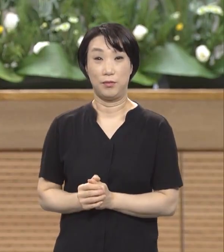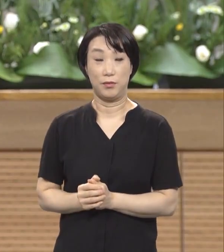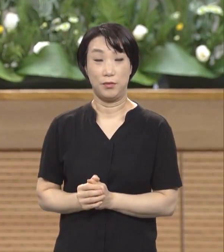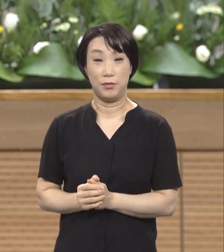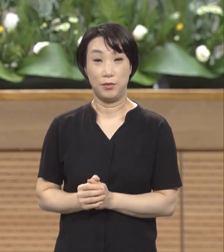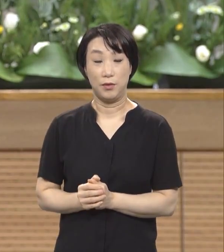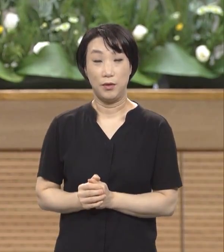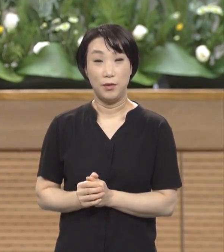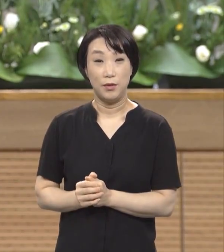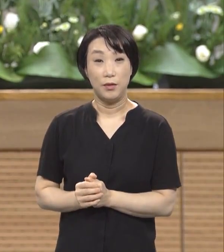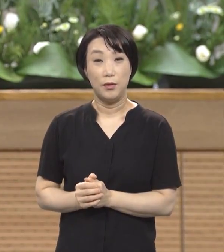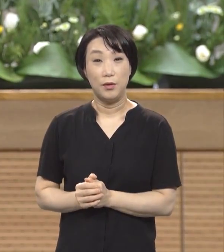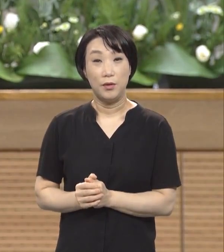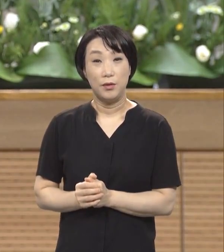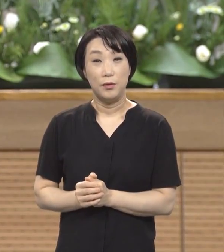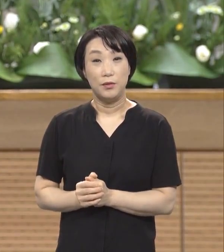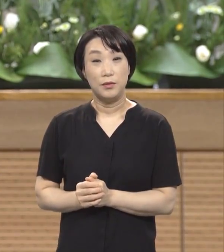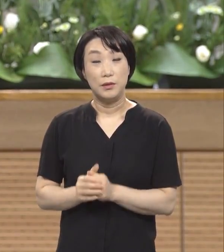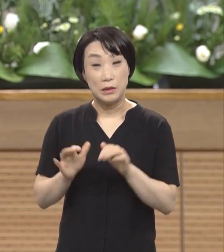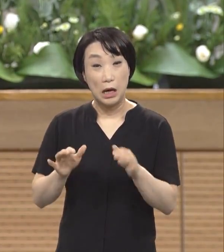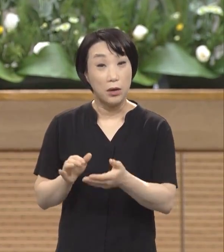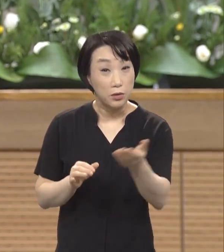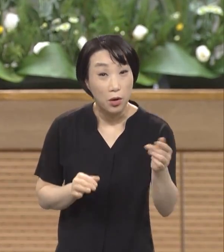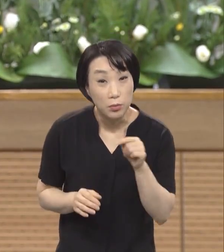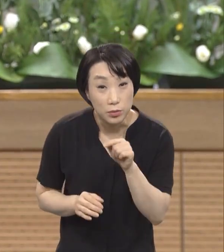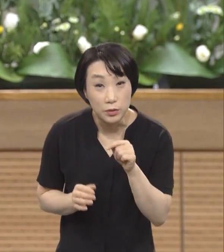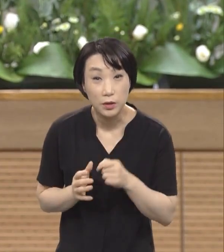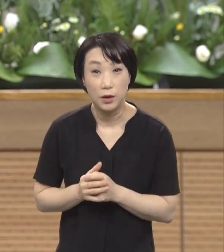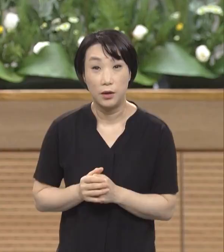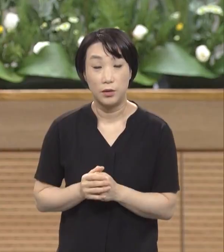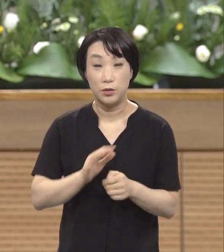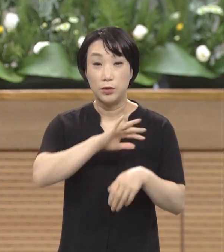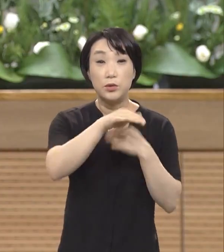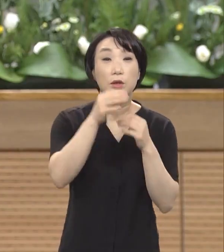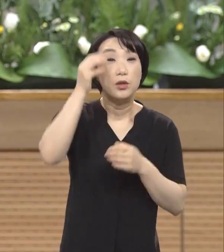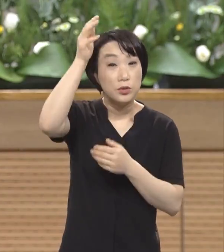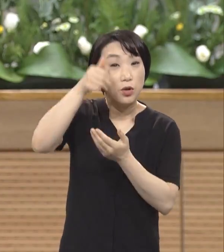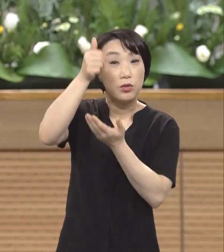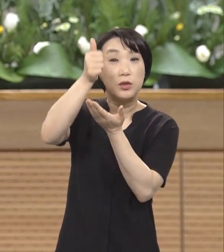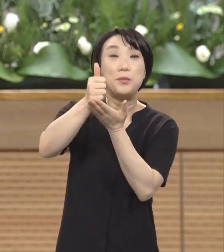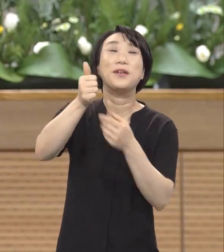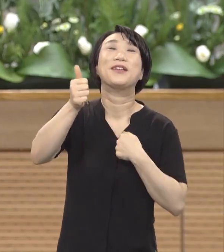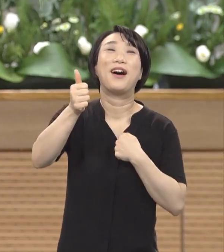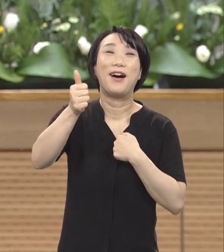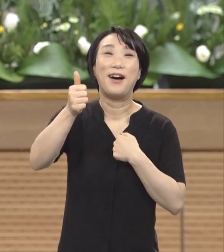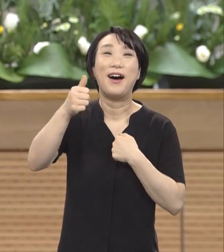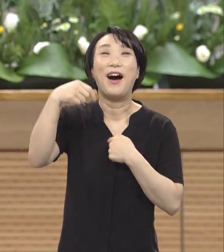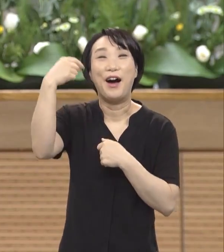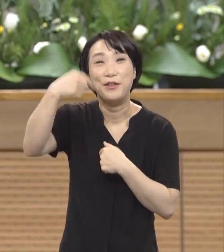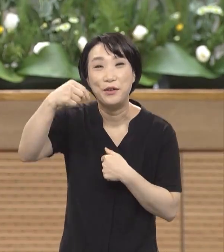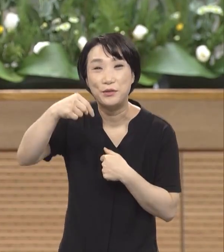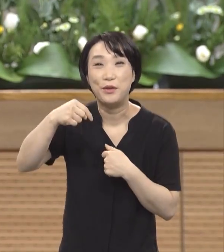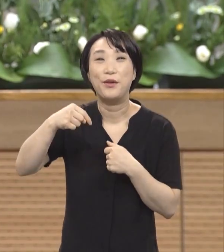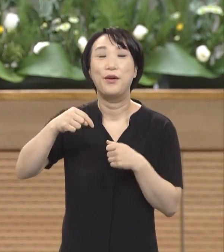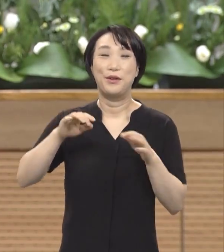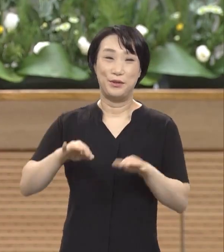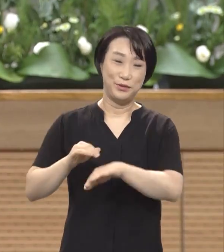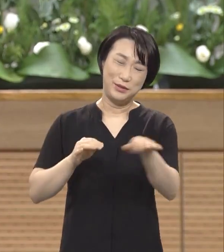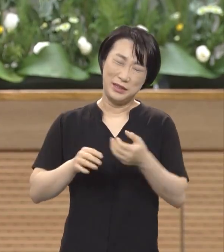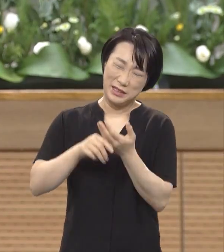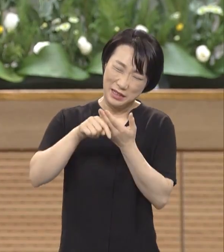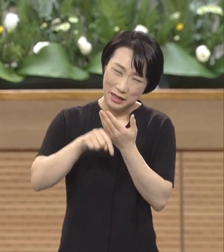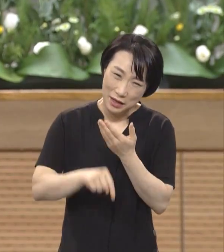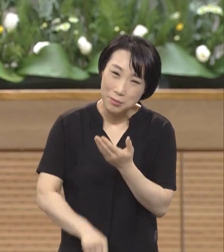그런 하나님이시냐 하는 것을 성령이 내게 알려주시면 그